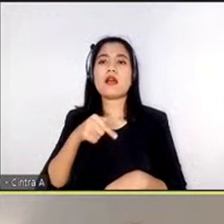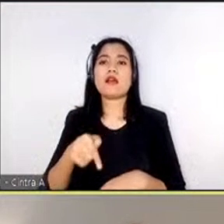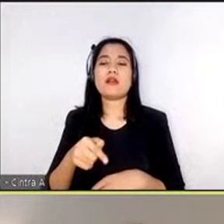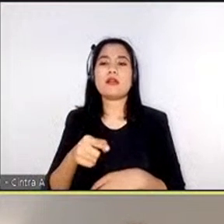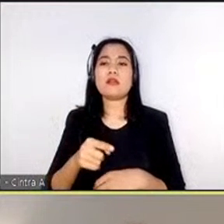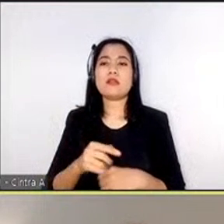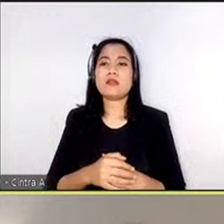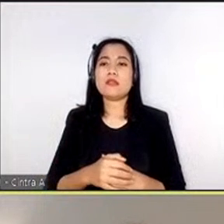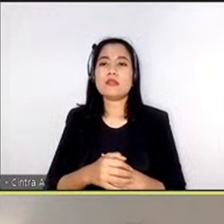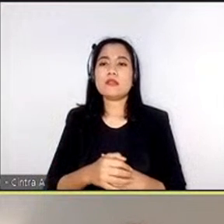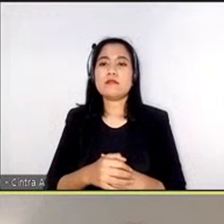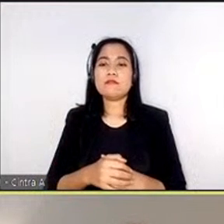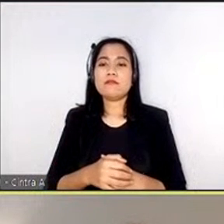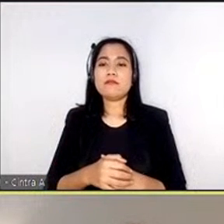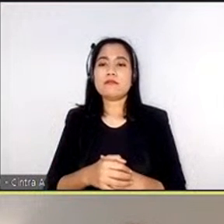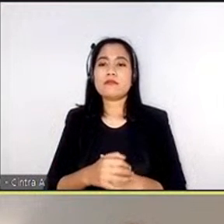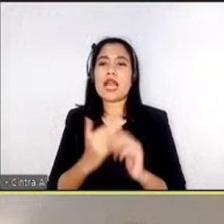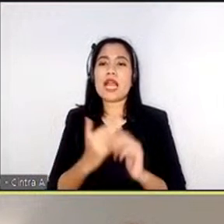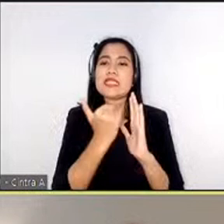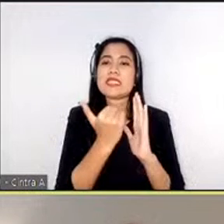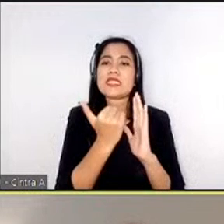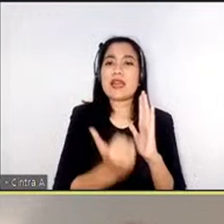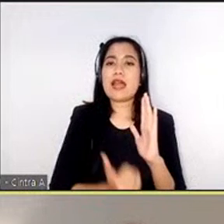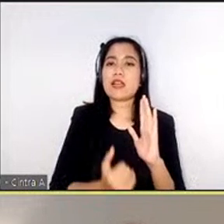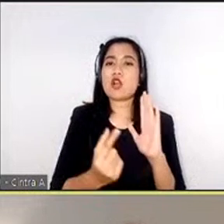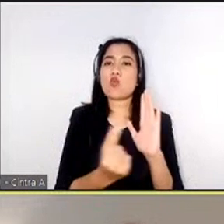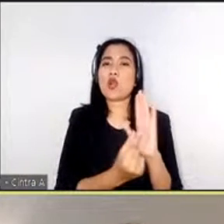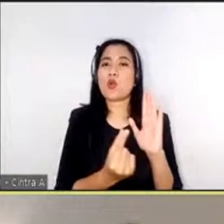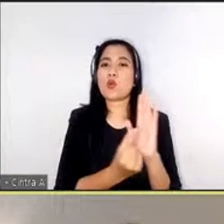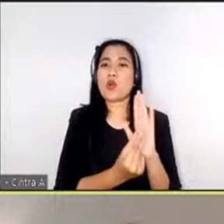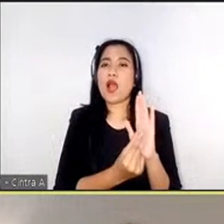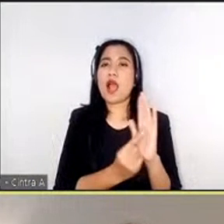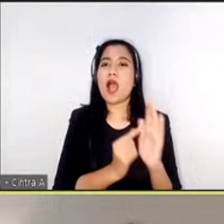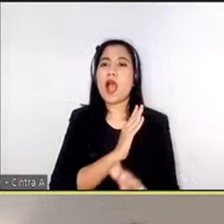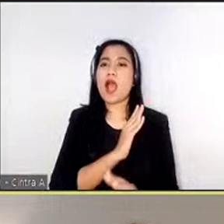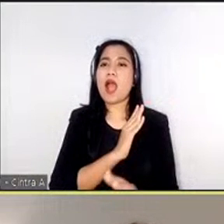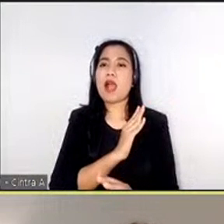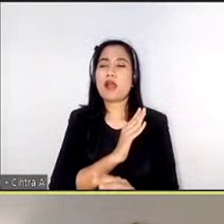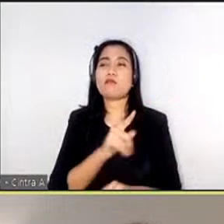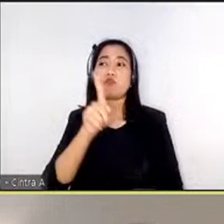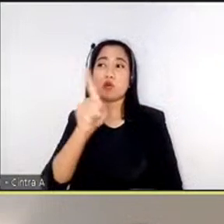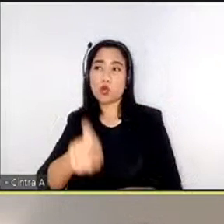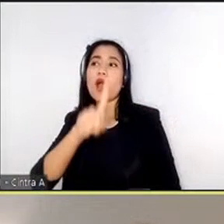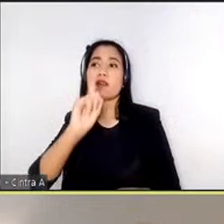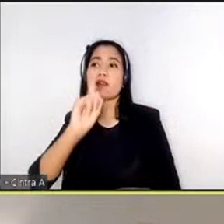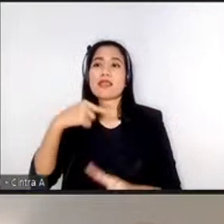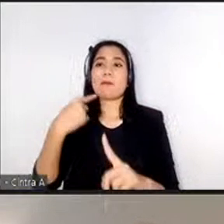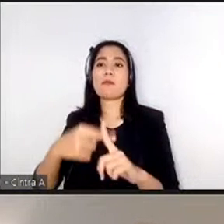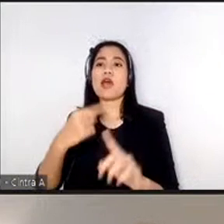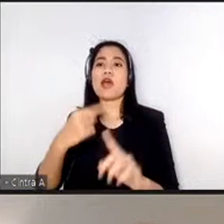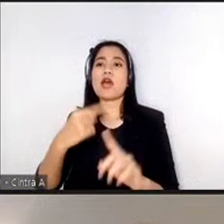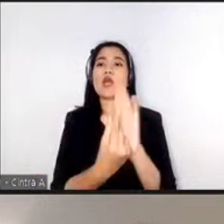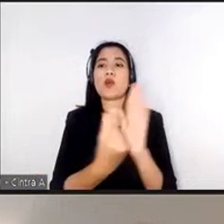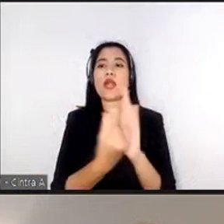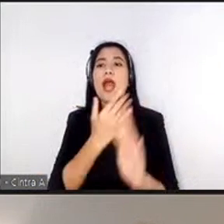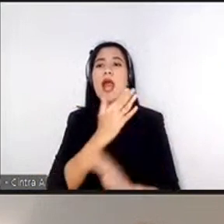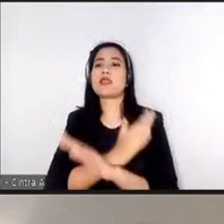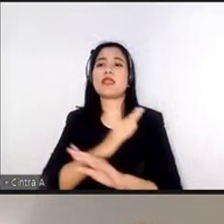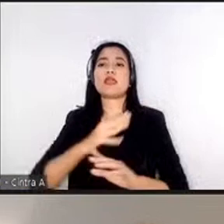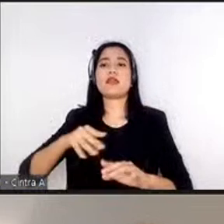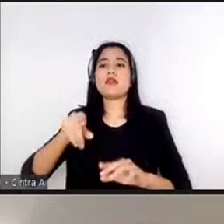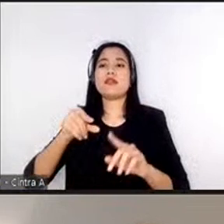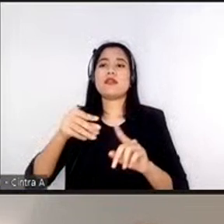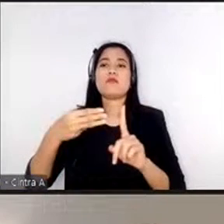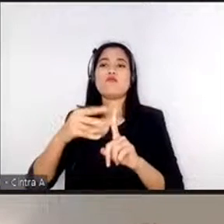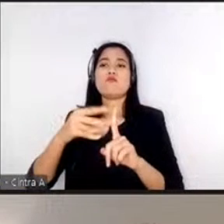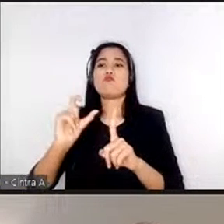eh persyaratan undang-undang anti perbudaka modern dan saya rasa kita sudah men berada di Jalur yang tepat terima kasih